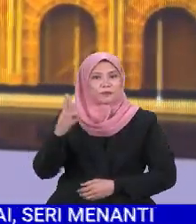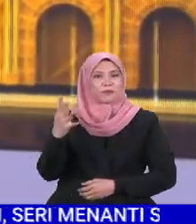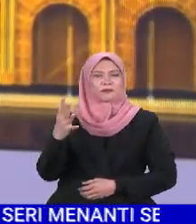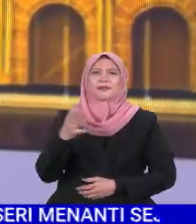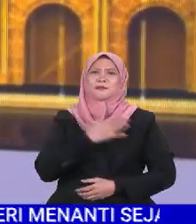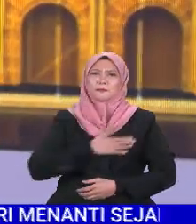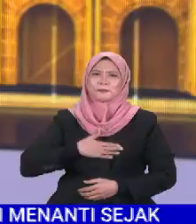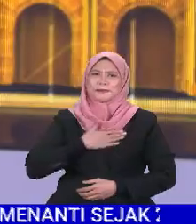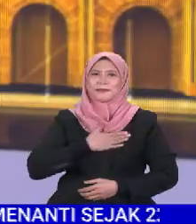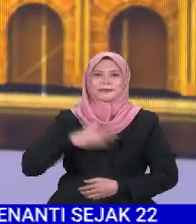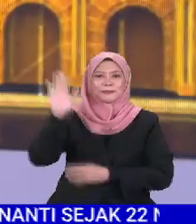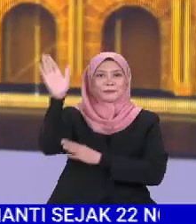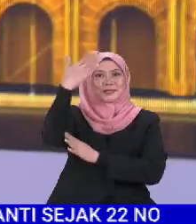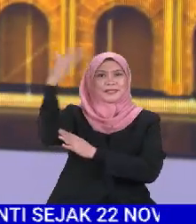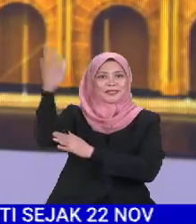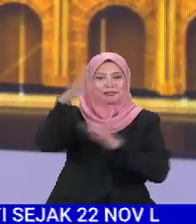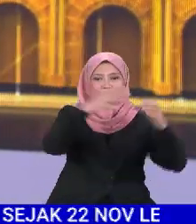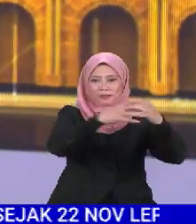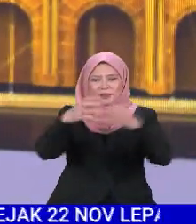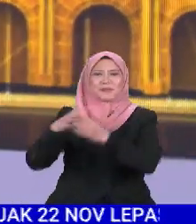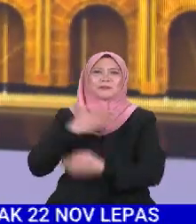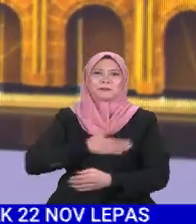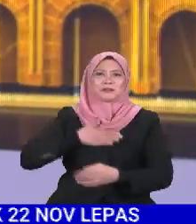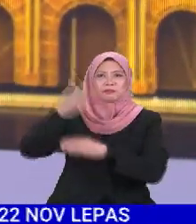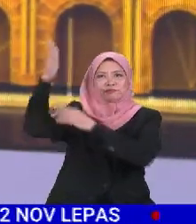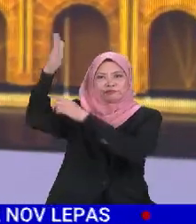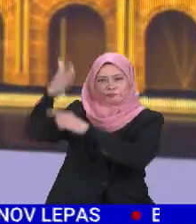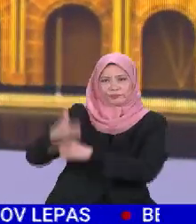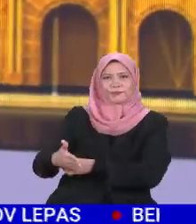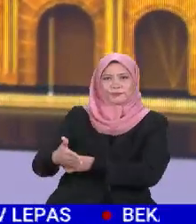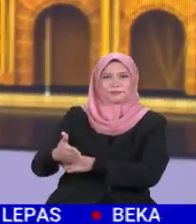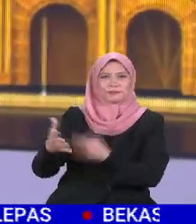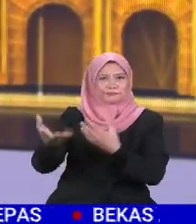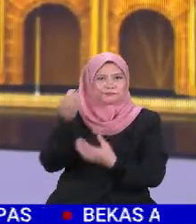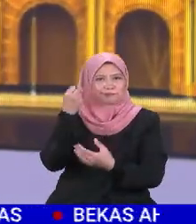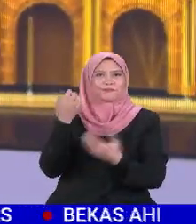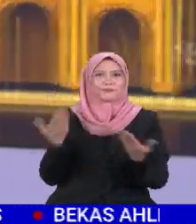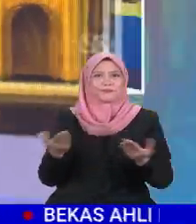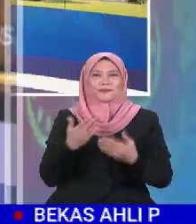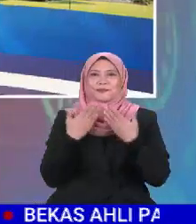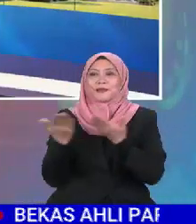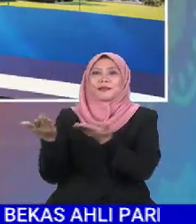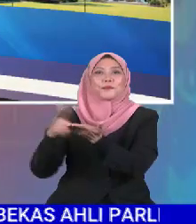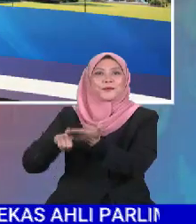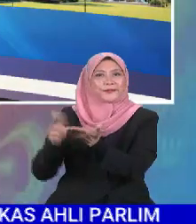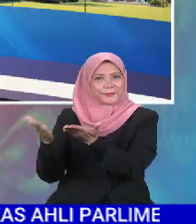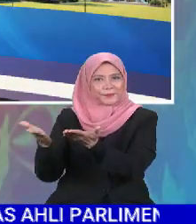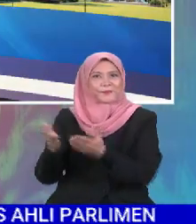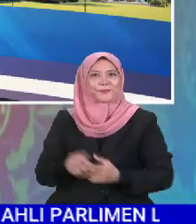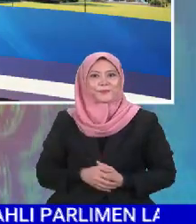segera menurunkan bendera partai masing-masing terus bersama mereka penyampaian Fahmi Muhammad Nur silahkan Fahmi